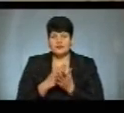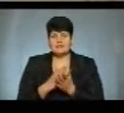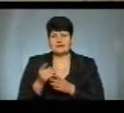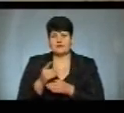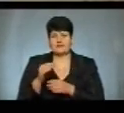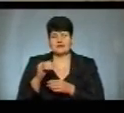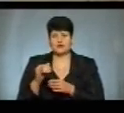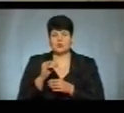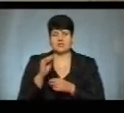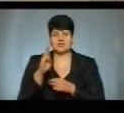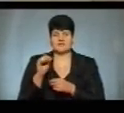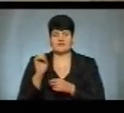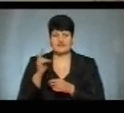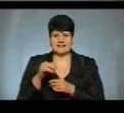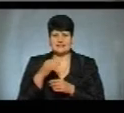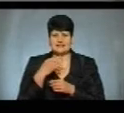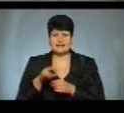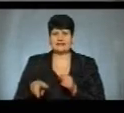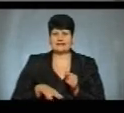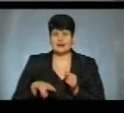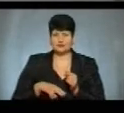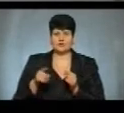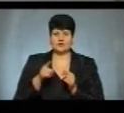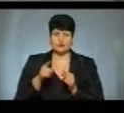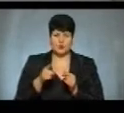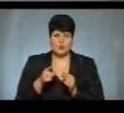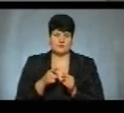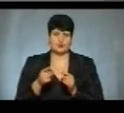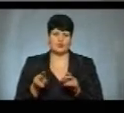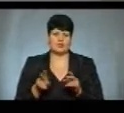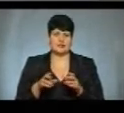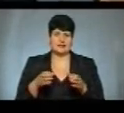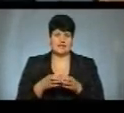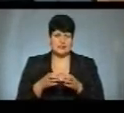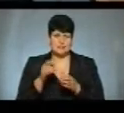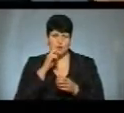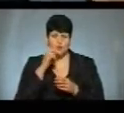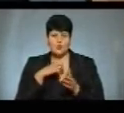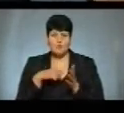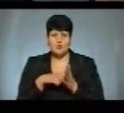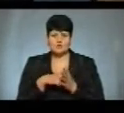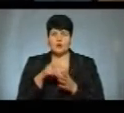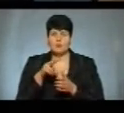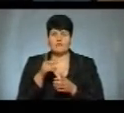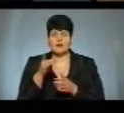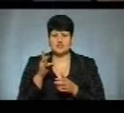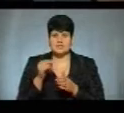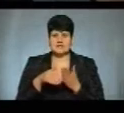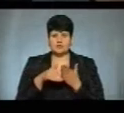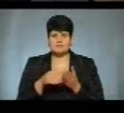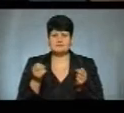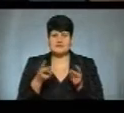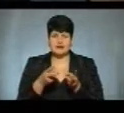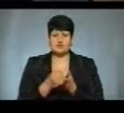філателіст Юрій Швед, повідомила директор Тернопільської дирекції «Укрпошти» Любов Гринчишин. З допомогою спеціального поштового